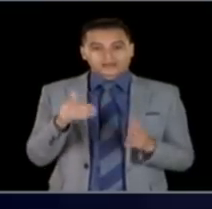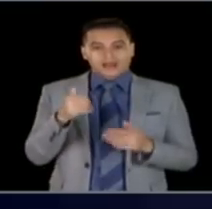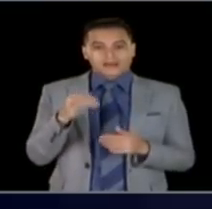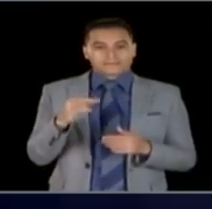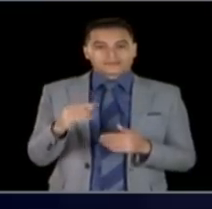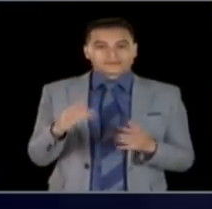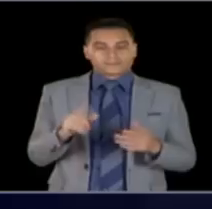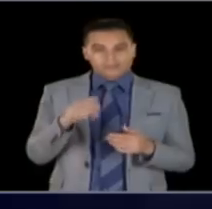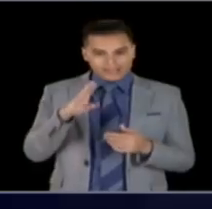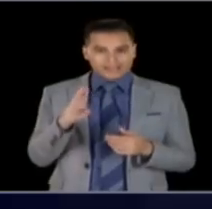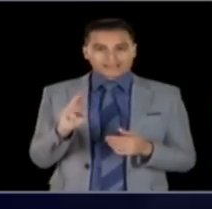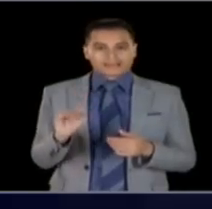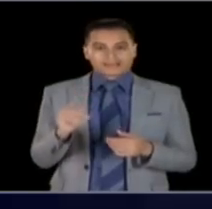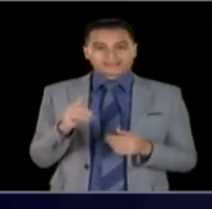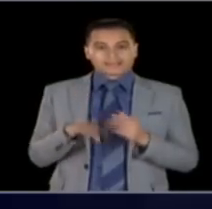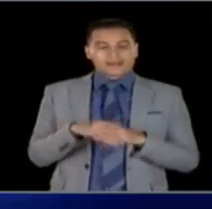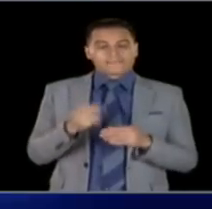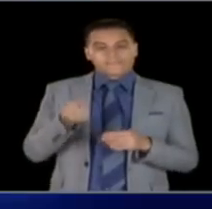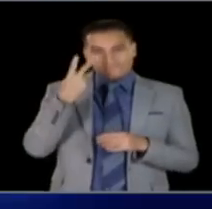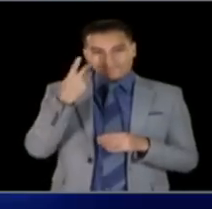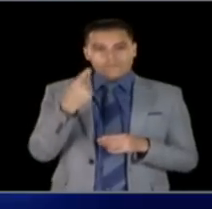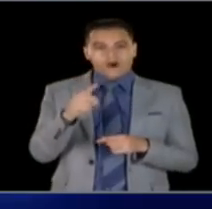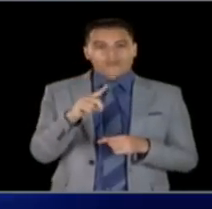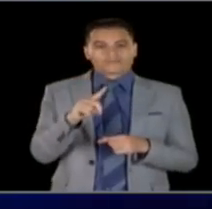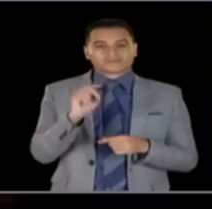صح صح. مؤلف وائل سلامان. إجابة صحيحة.